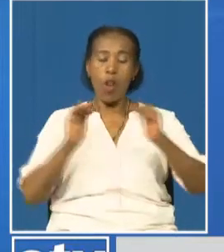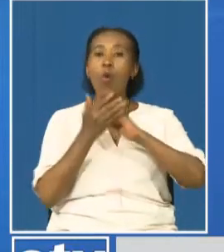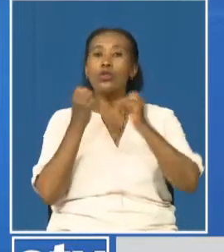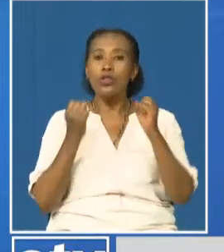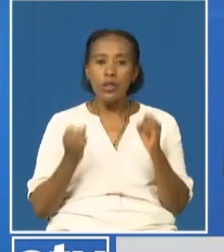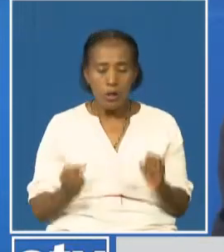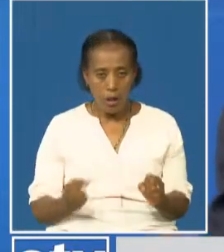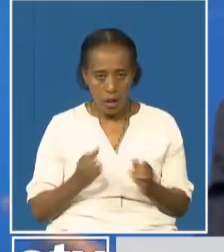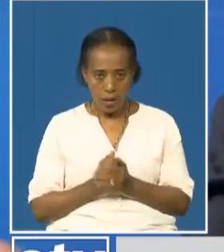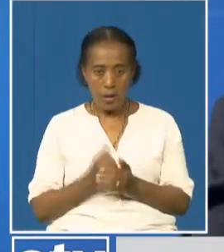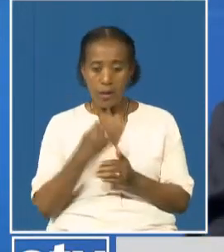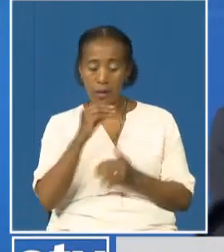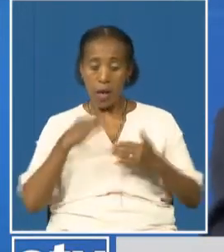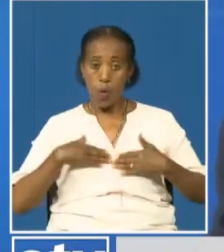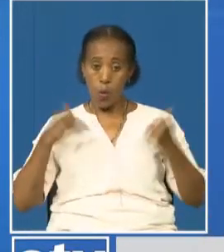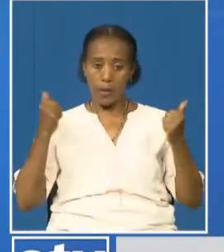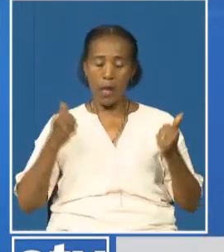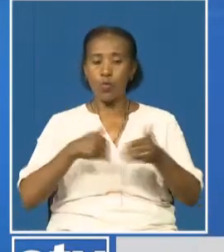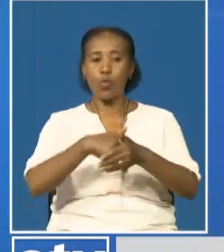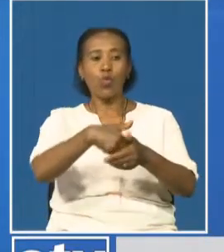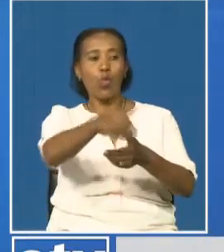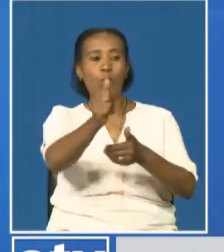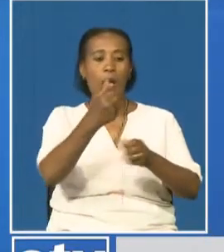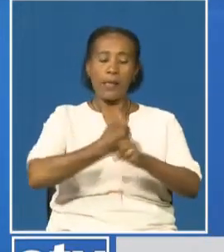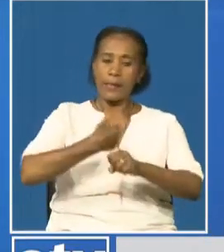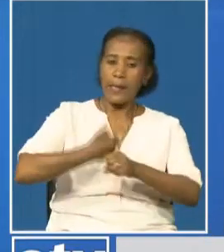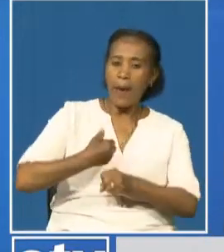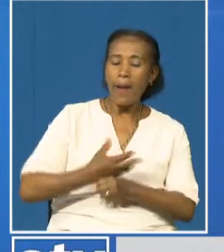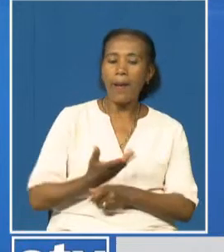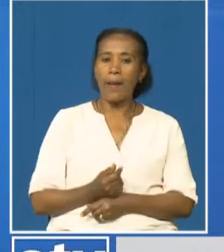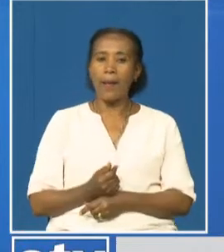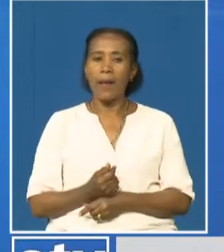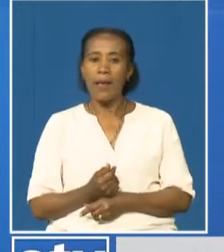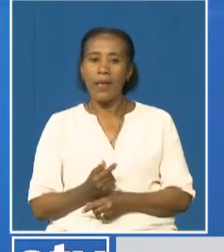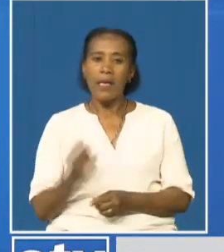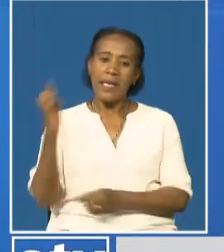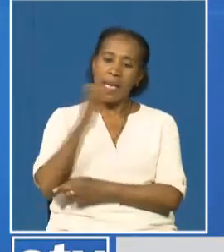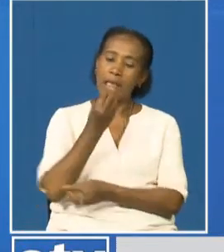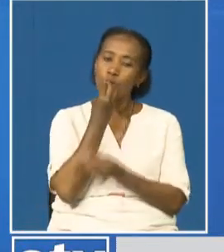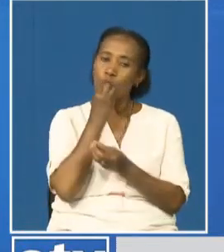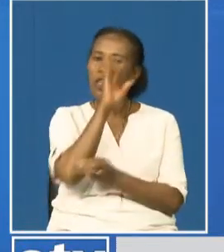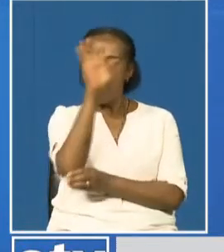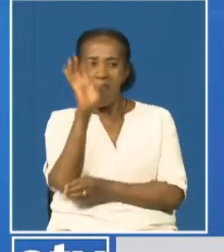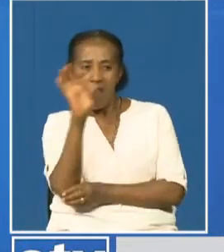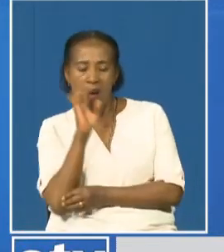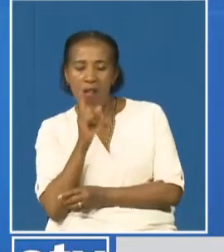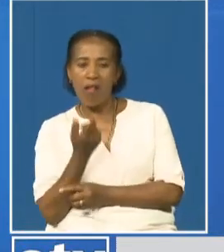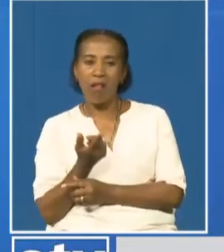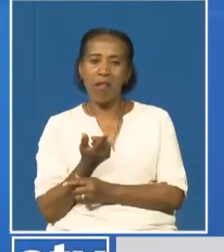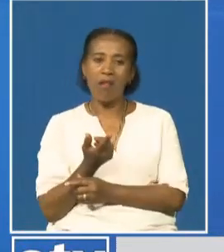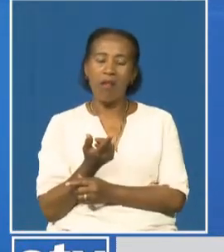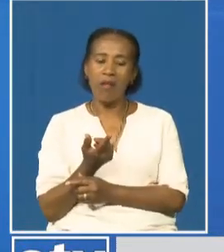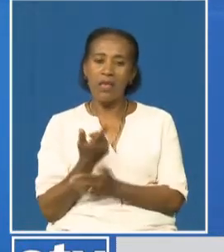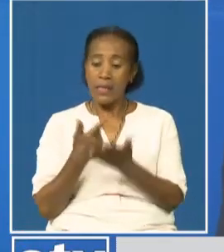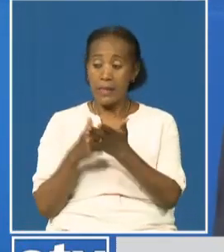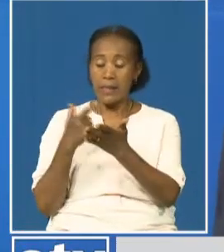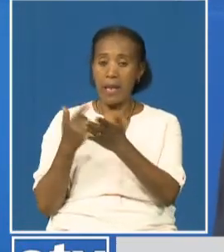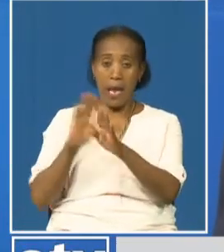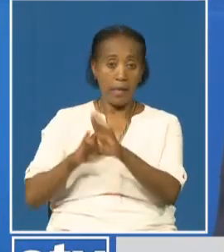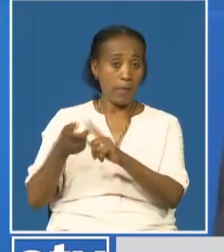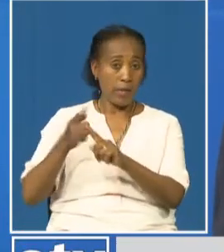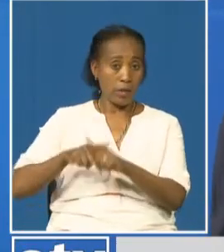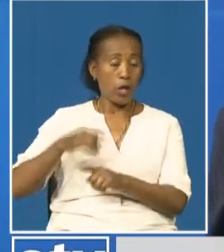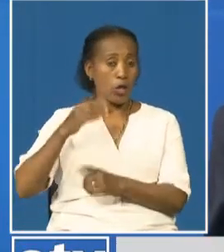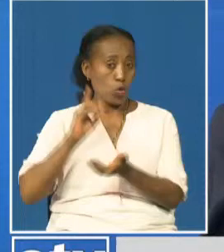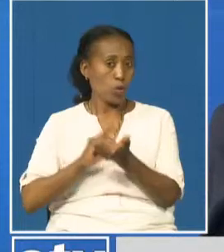ይችላል። እና ወጣቱ ይወጣል፣ ይሰራል፣ የዕለት ጉርሱን ይፈልጋል። እዚህ ላይ እንመለሳለን ዶክተር።